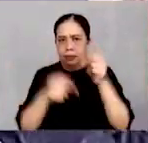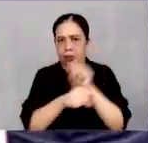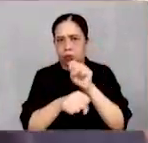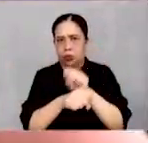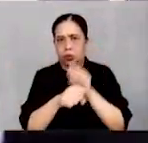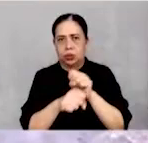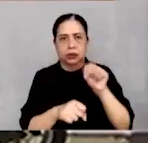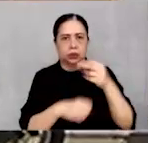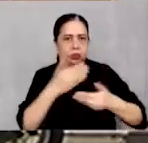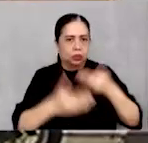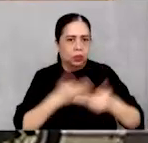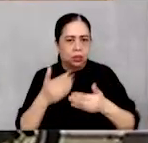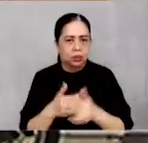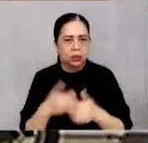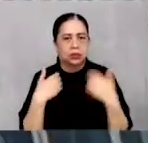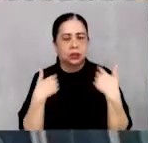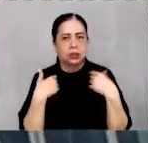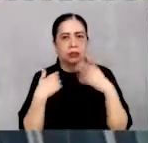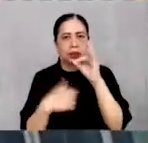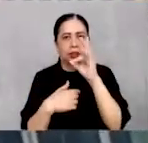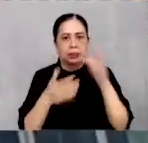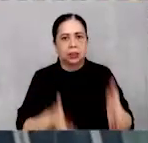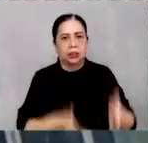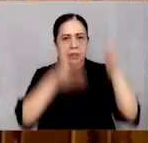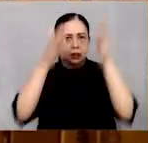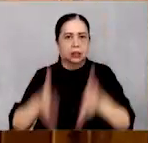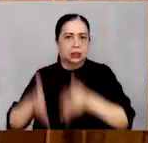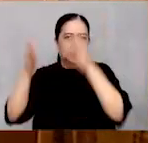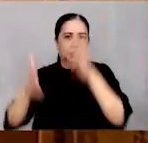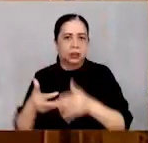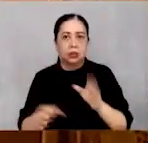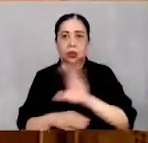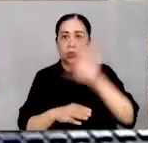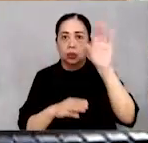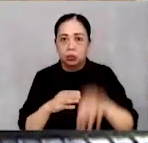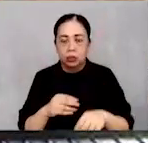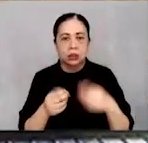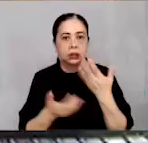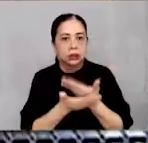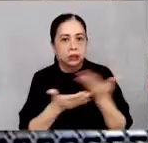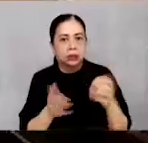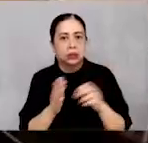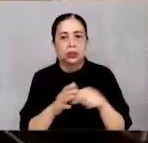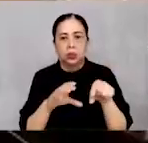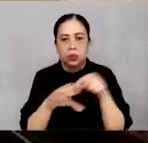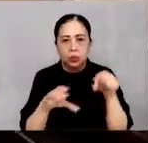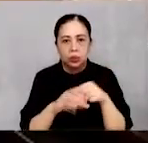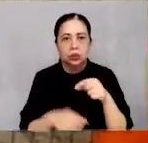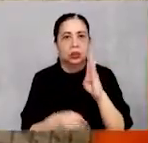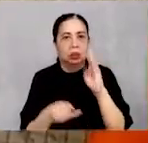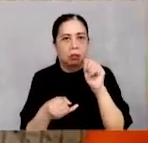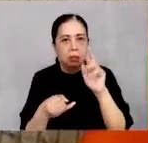iproseso. Mayroon 7 gusali ang kumpanya ng Singwang Network. Kumpleto ito ng amenities tulad ng supermarket, bar, clinic